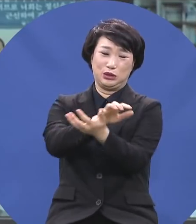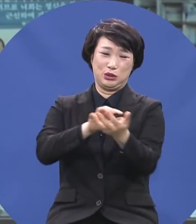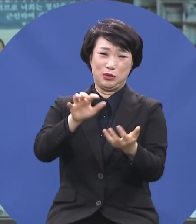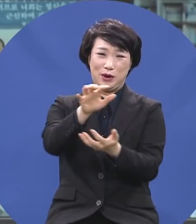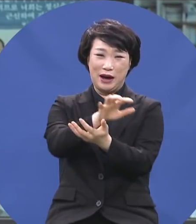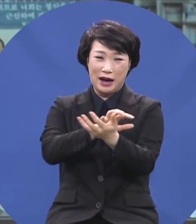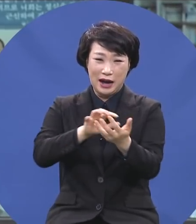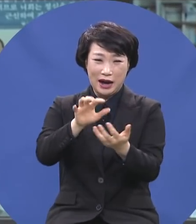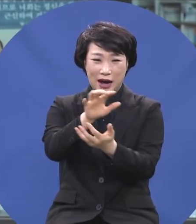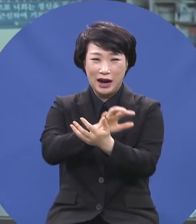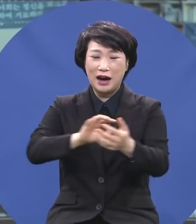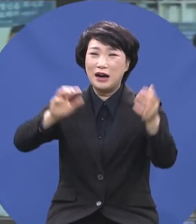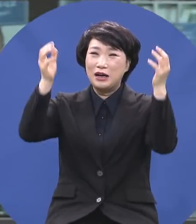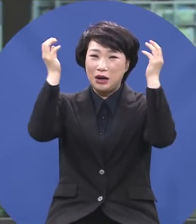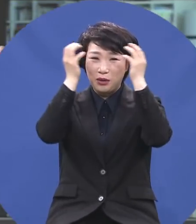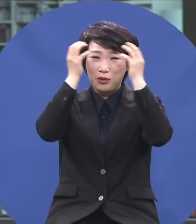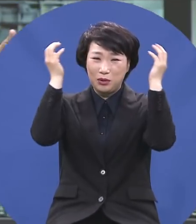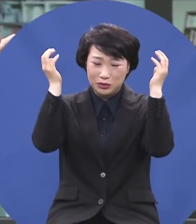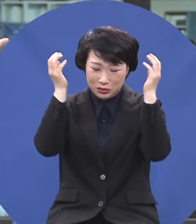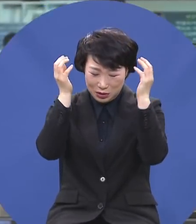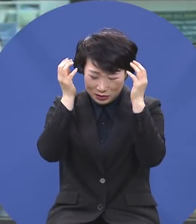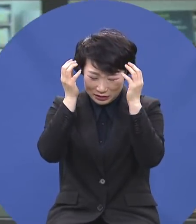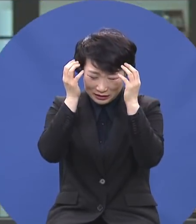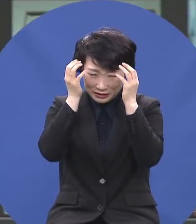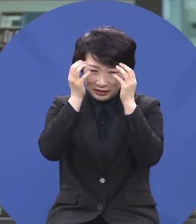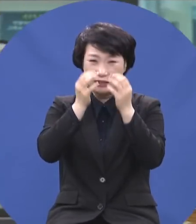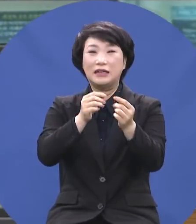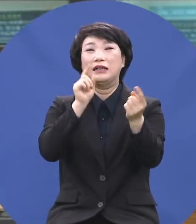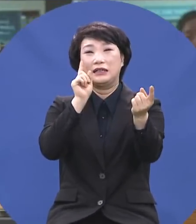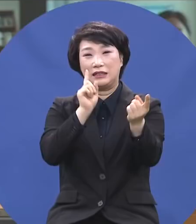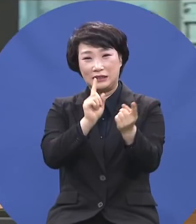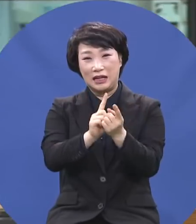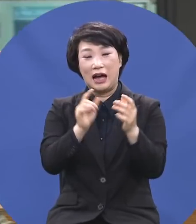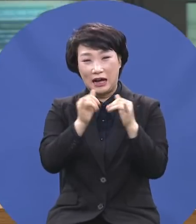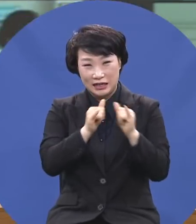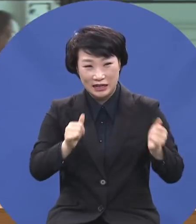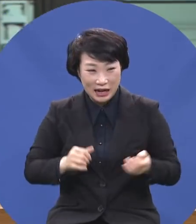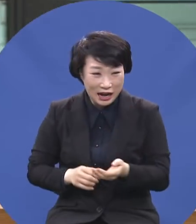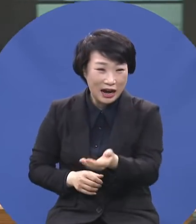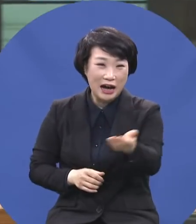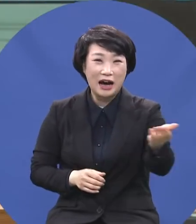전하되 큰 한란 고통을